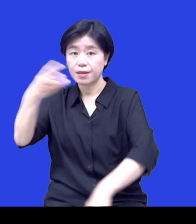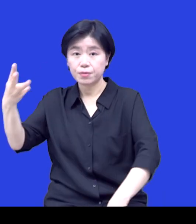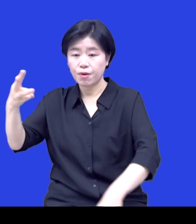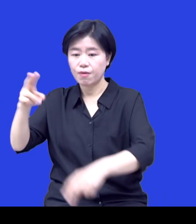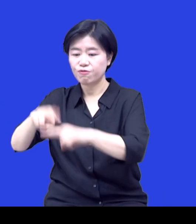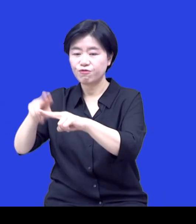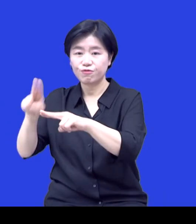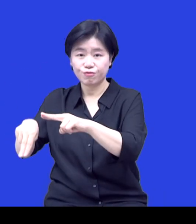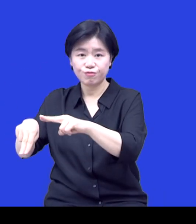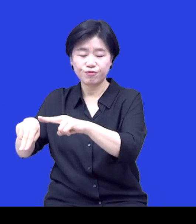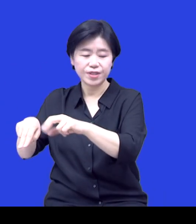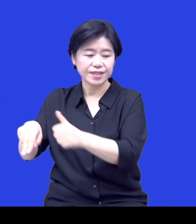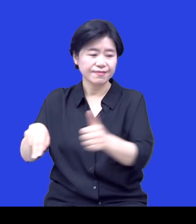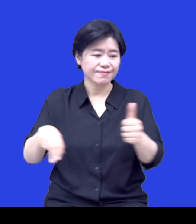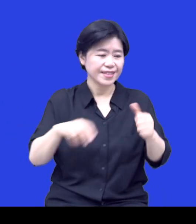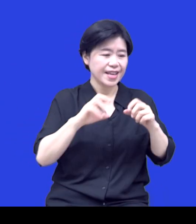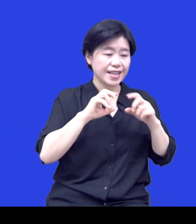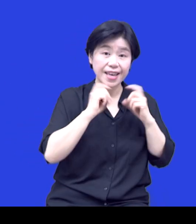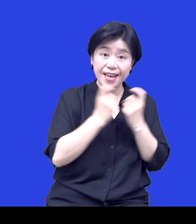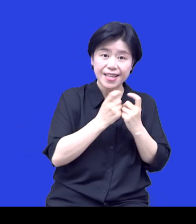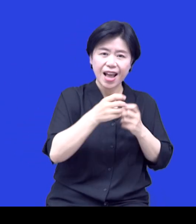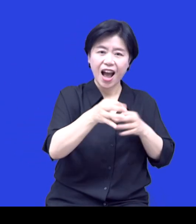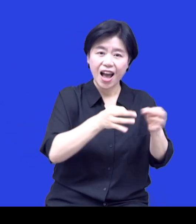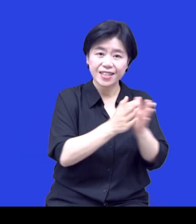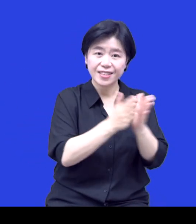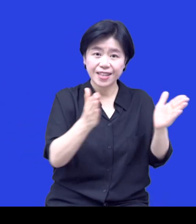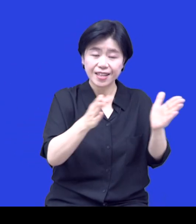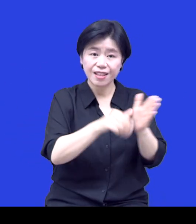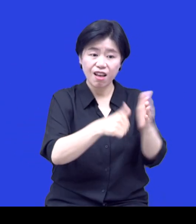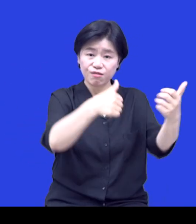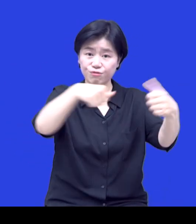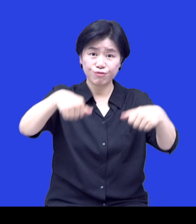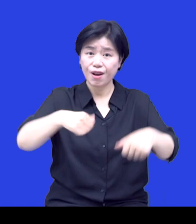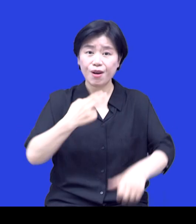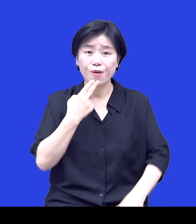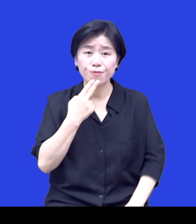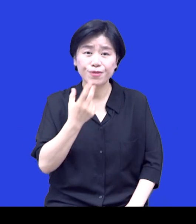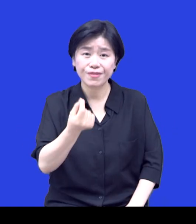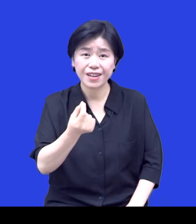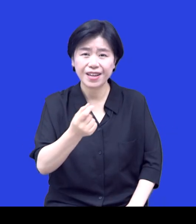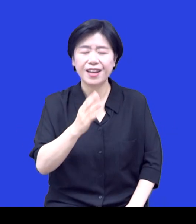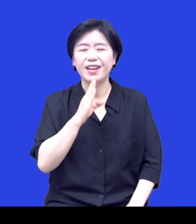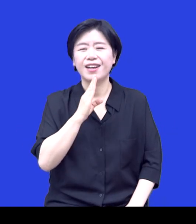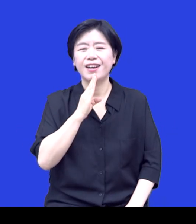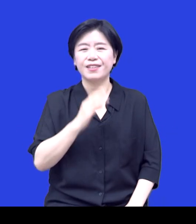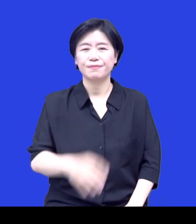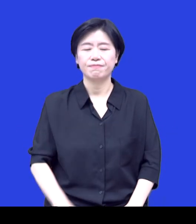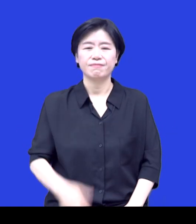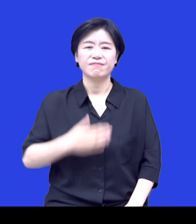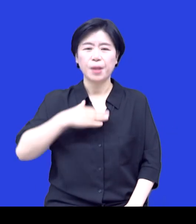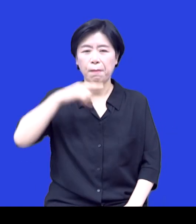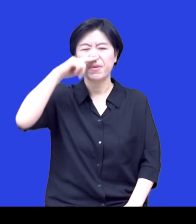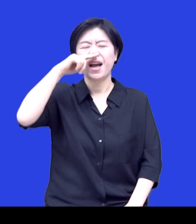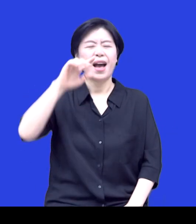아니에요. 네네네. 그럼 저도 온누리교회라는 유명한 교회 브랜드 덕을 본 거지 저는 아무것도 아니더라고요. 예. 그래서 근데 개척을 해서 이렇게 딱 보니까